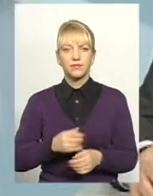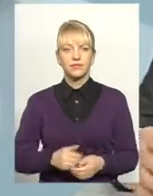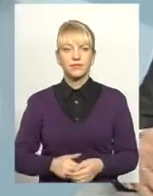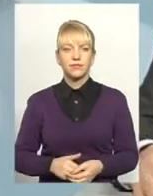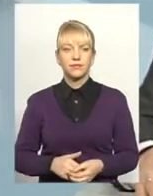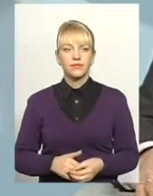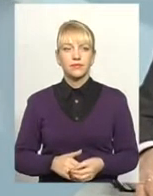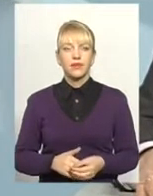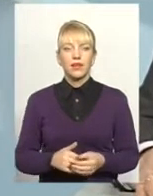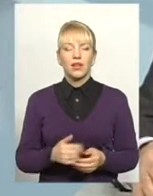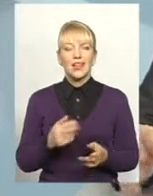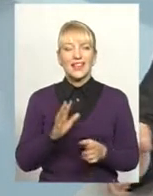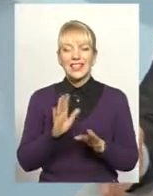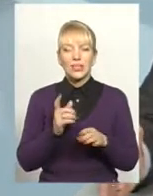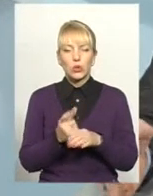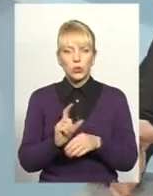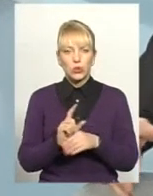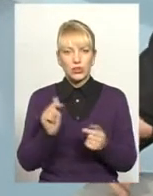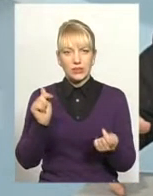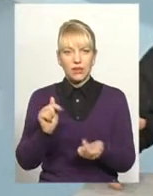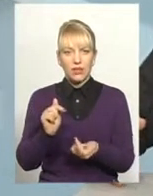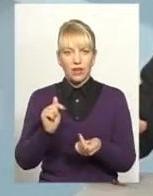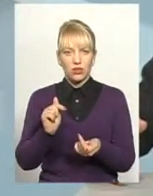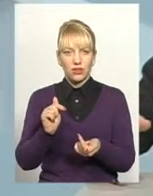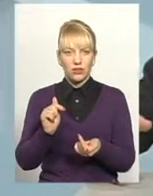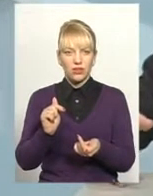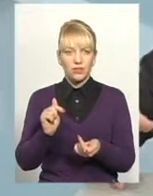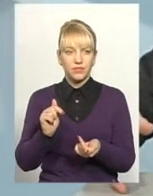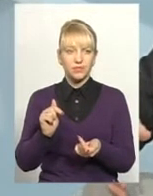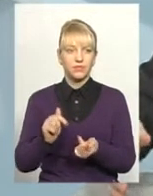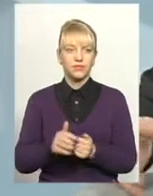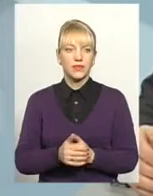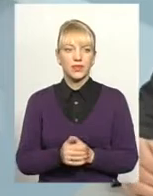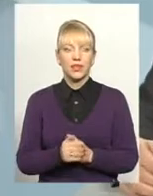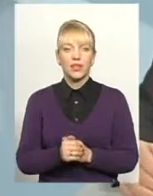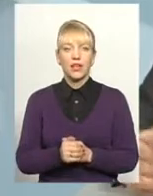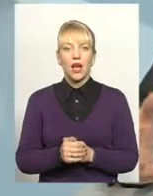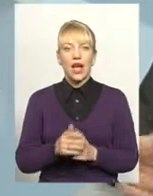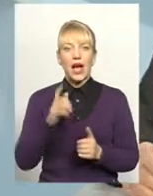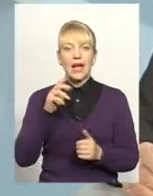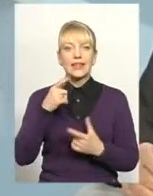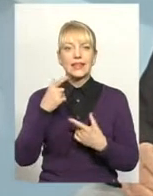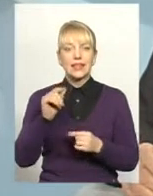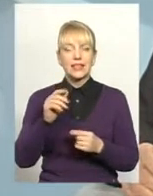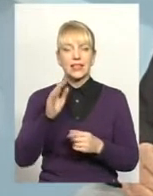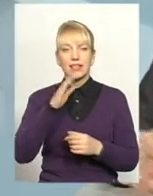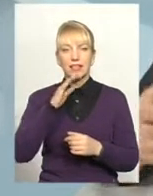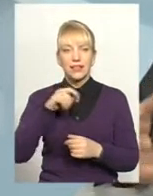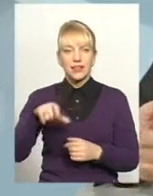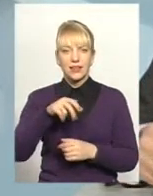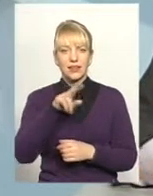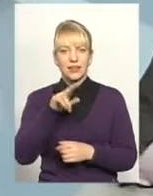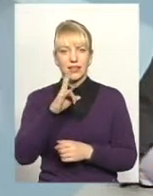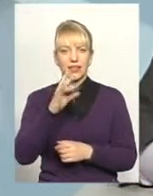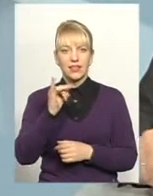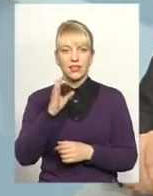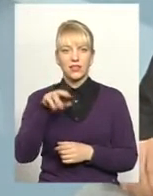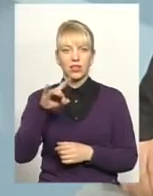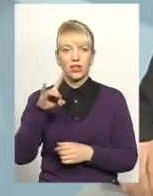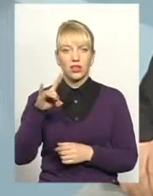не зовсім сприятливі. Це зона десь вздовж Дністра. Там, значить,